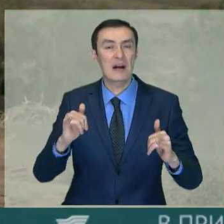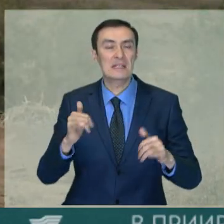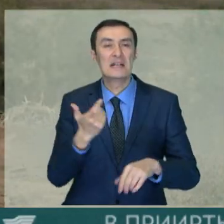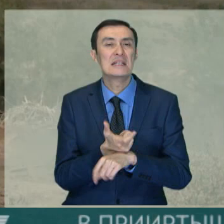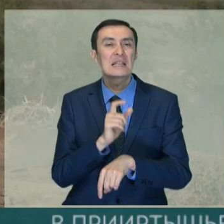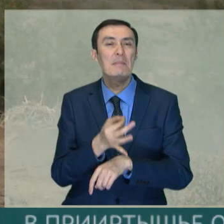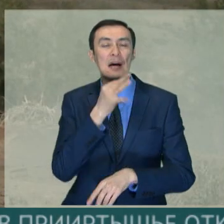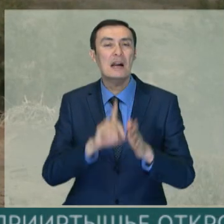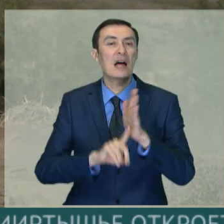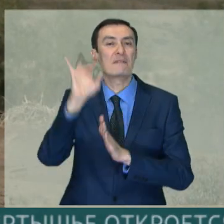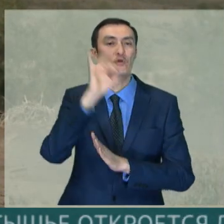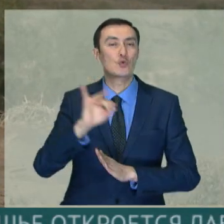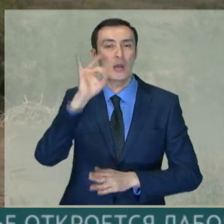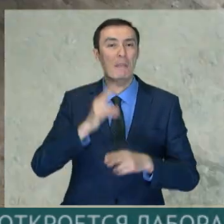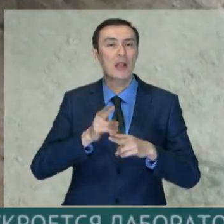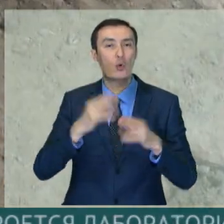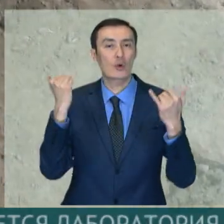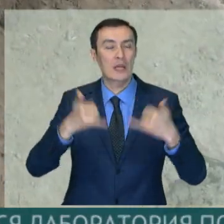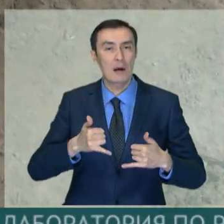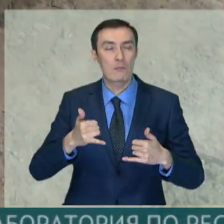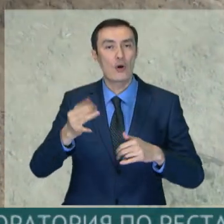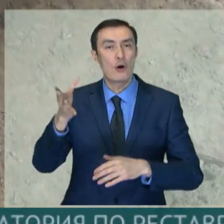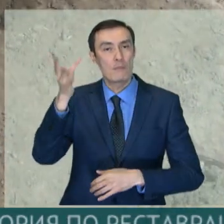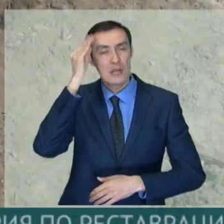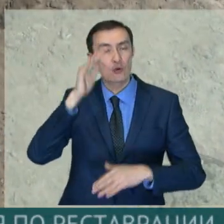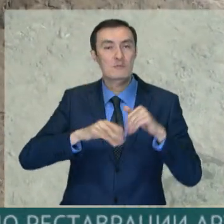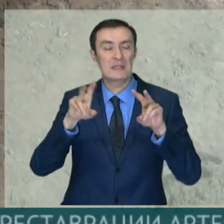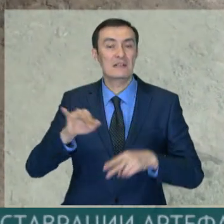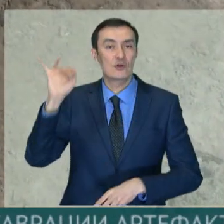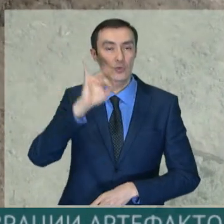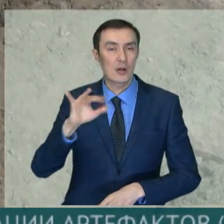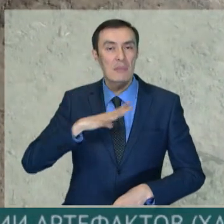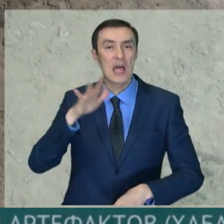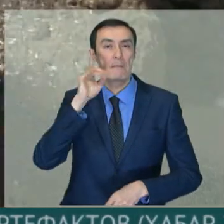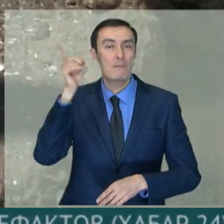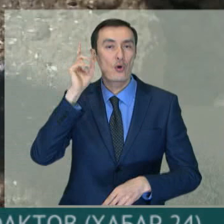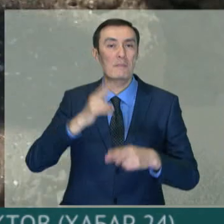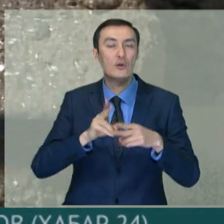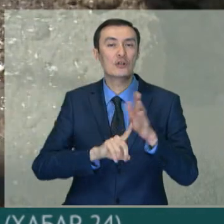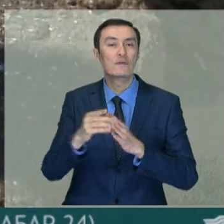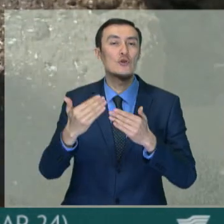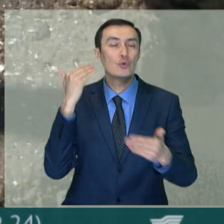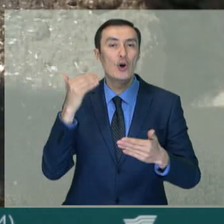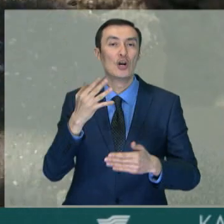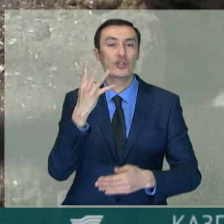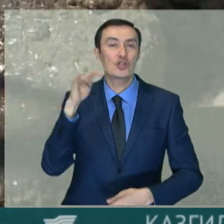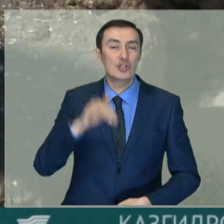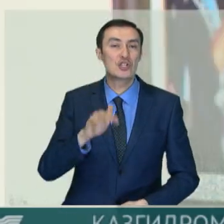из первых в истории металлургии. По мнению археологов, эпоха металла здесь началась за 4000 лет до нашей